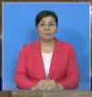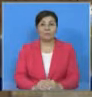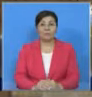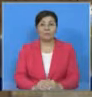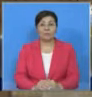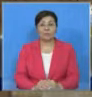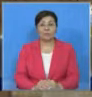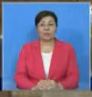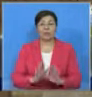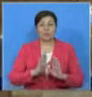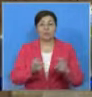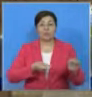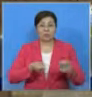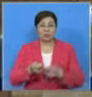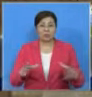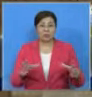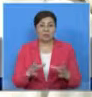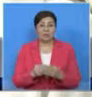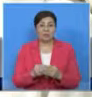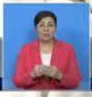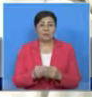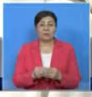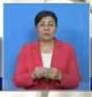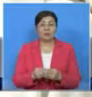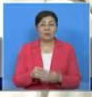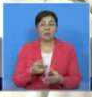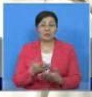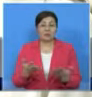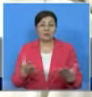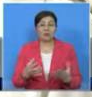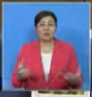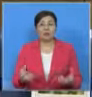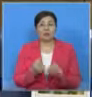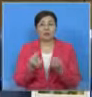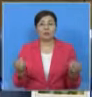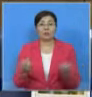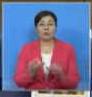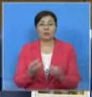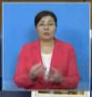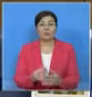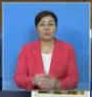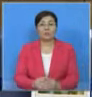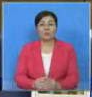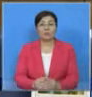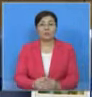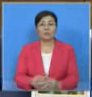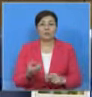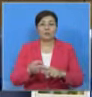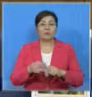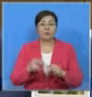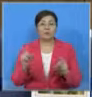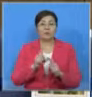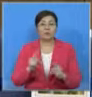билік тарапынан емес жалпы қоғамның өзінің қолдағанын тілейміз. Ұтымды инвестицияның бірі себебі